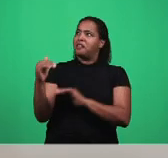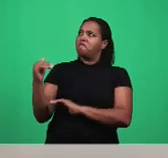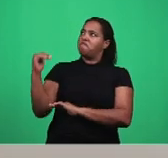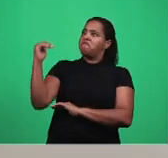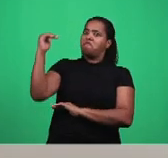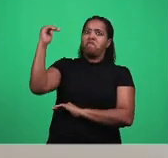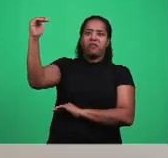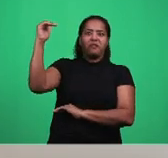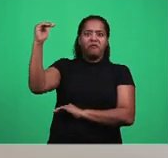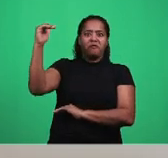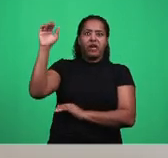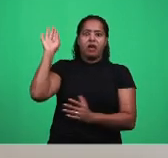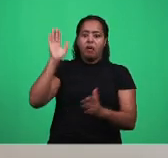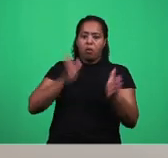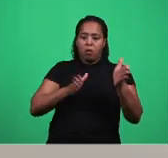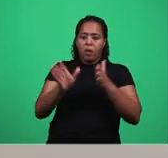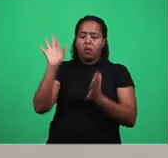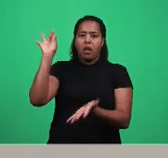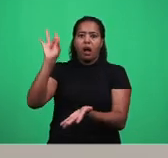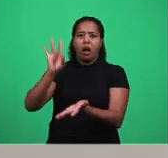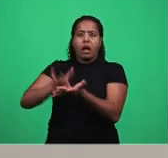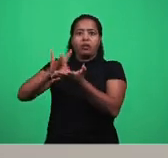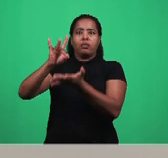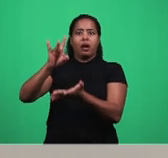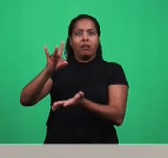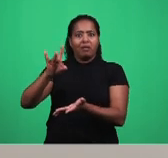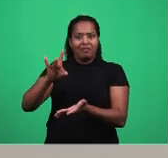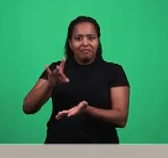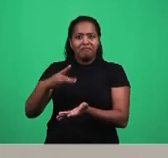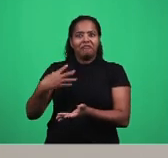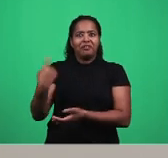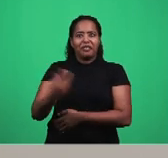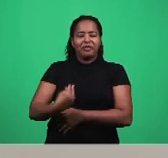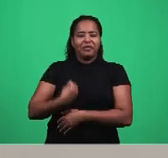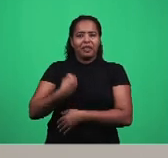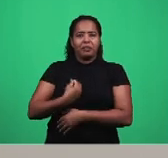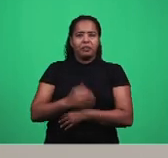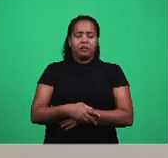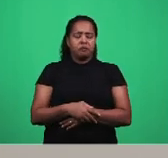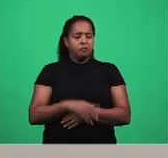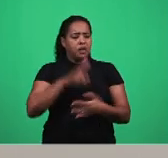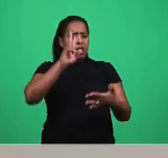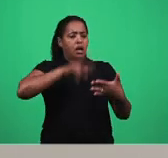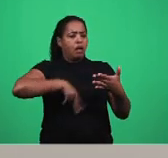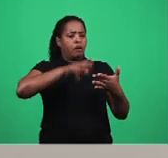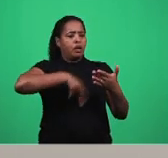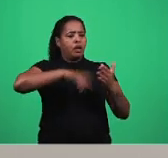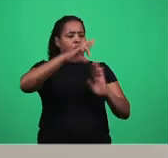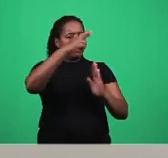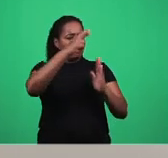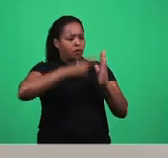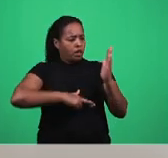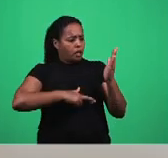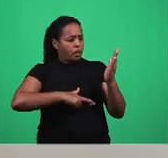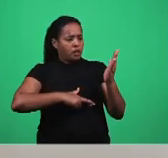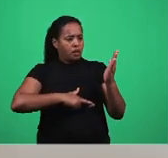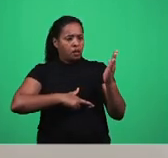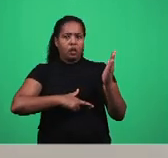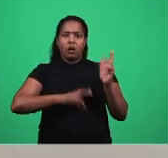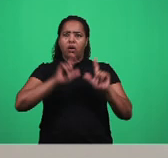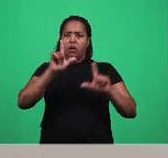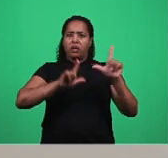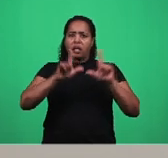actuelles. Maintenant, il dit, je lisais le rapport de notre secteur d'assistance, il n'a